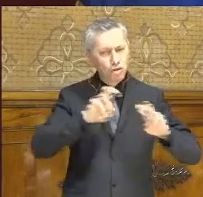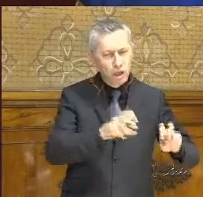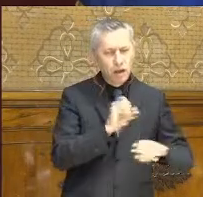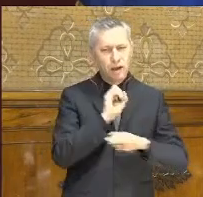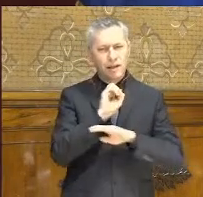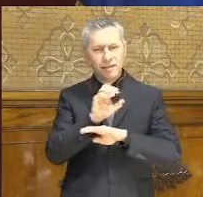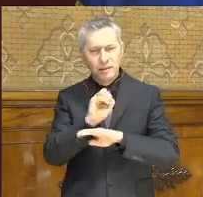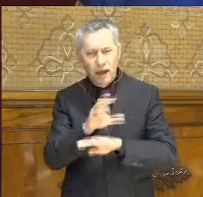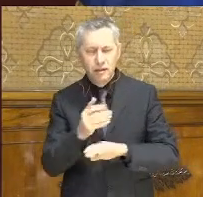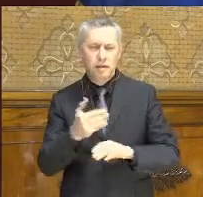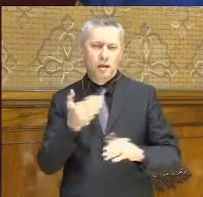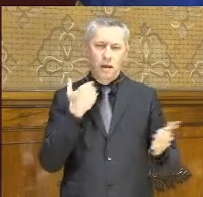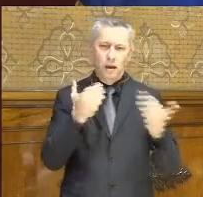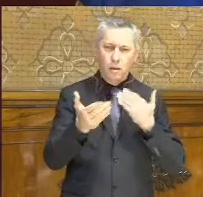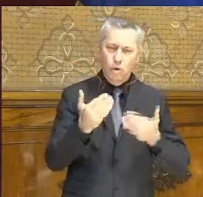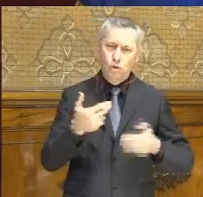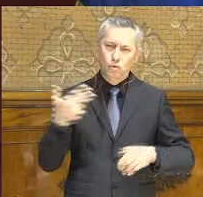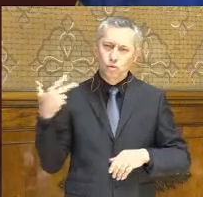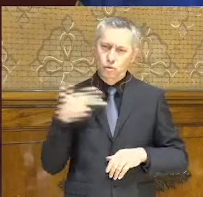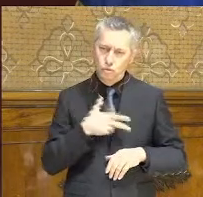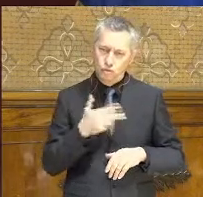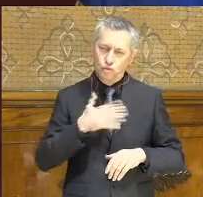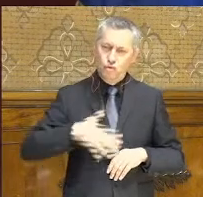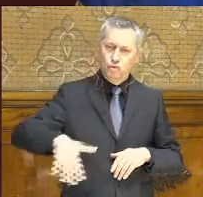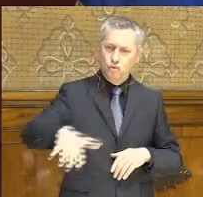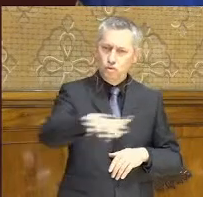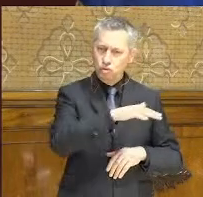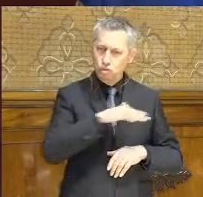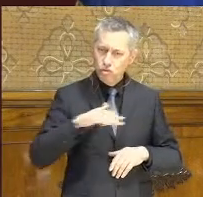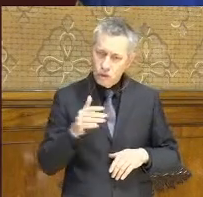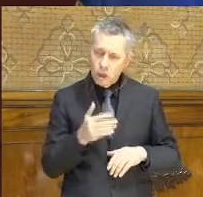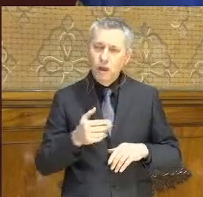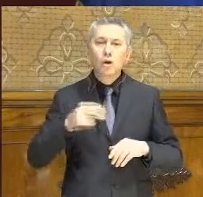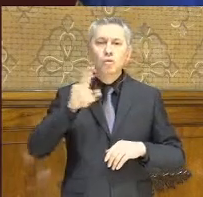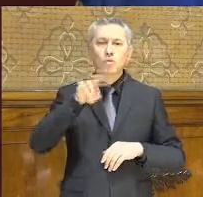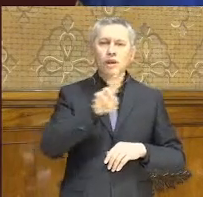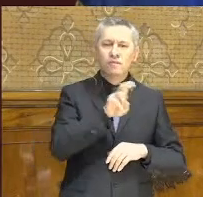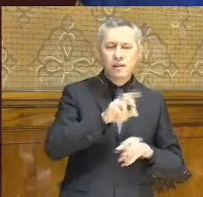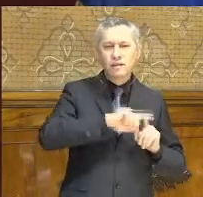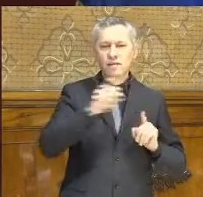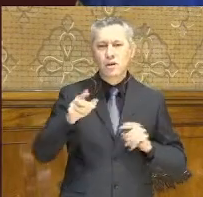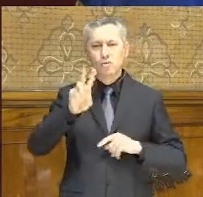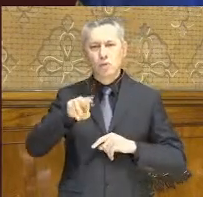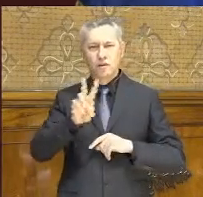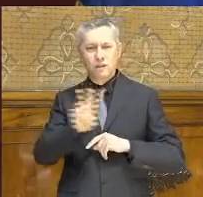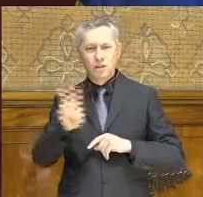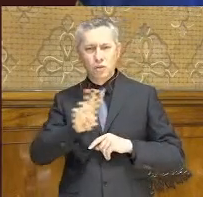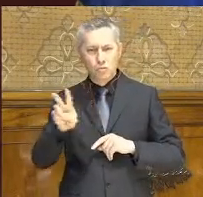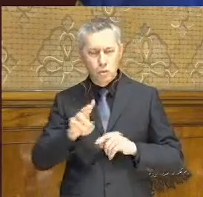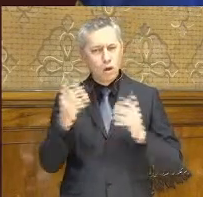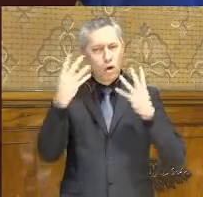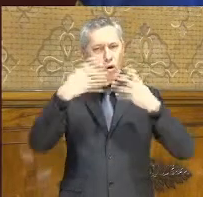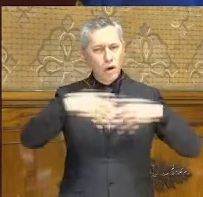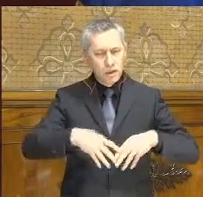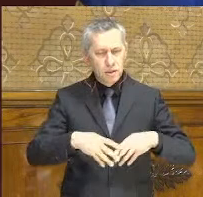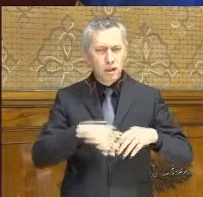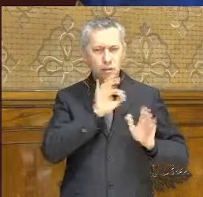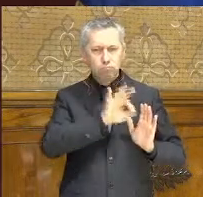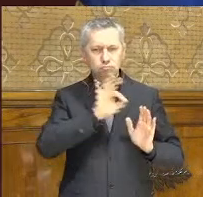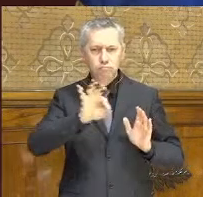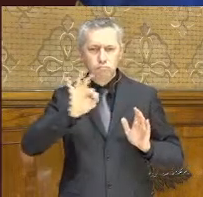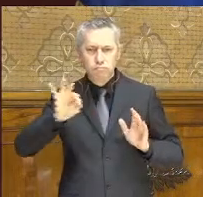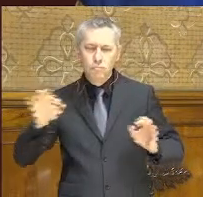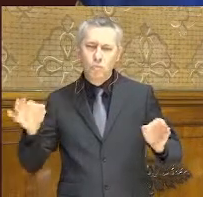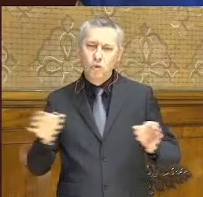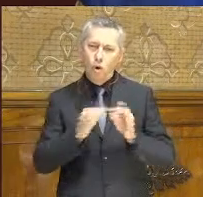nostro rapporto con la società civile, dal 2020 al 2022 l'Università di Padova ha organizzato questa serie di eventi